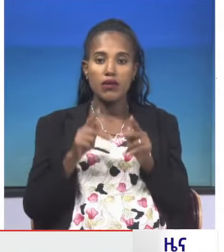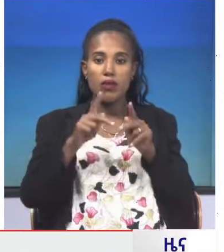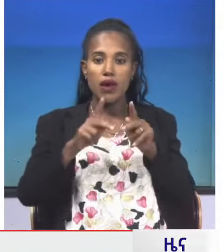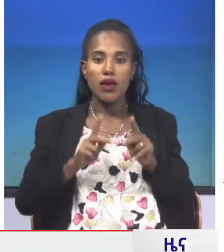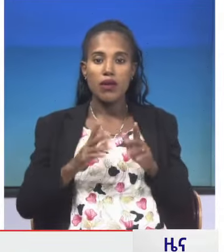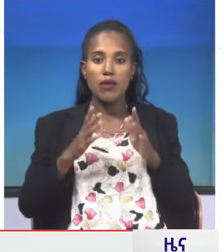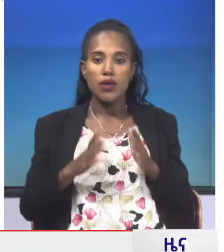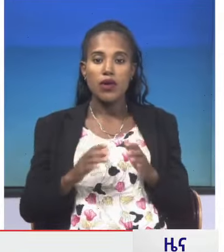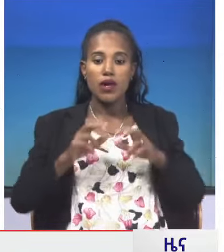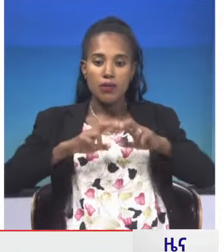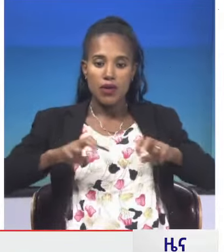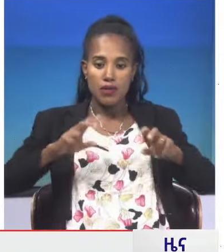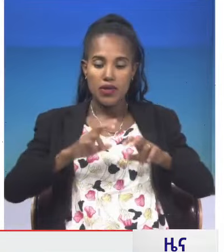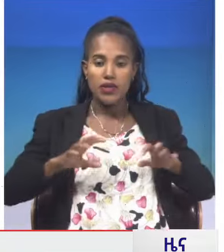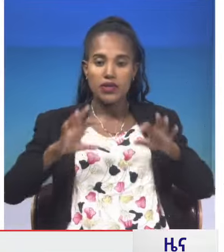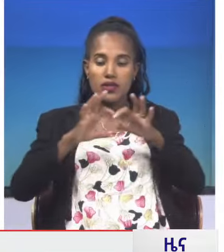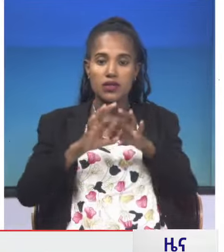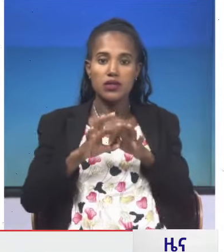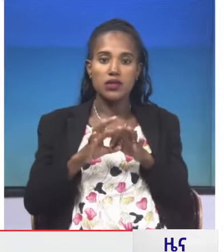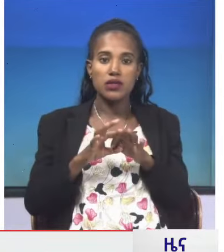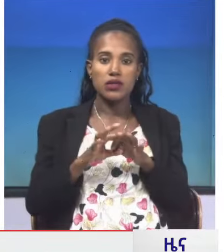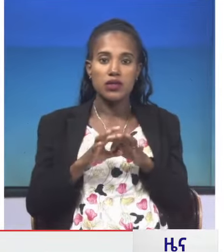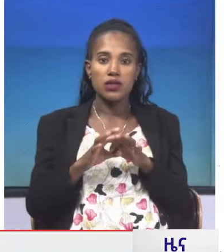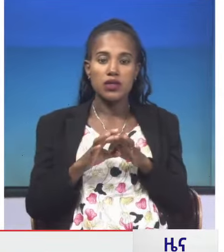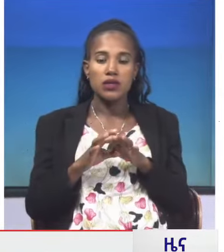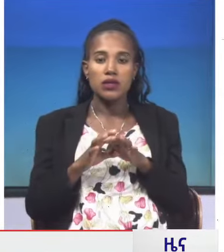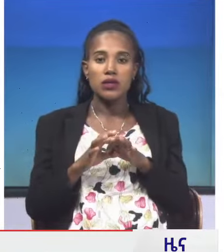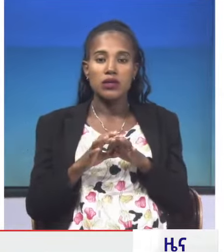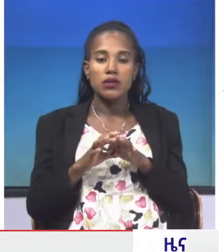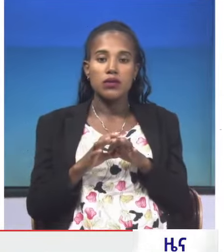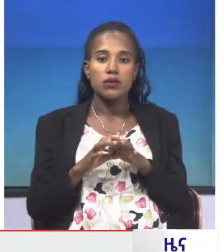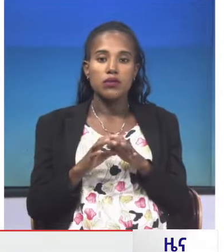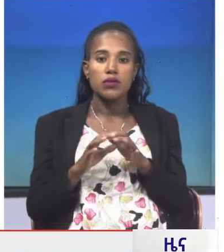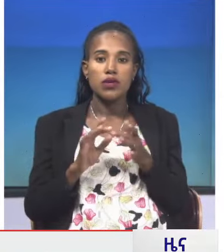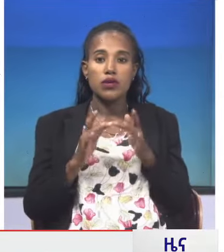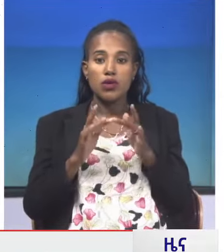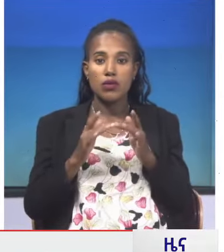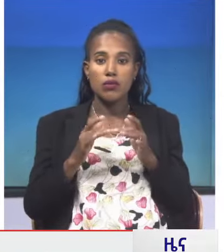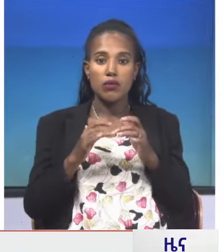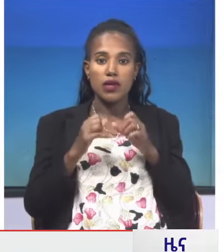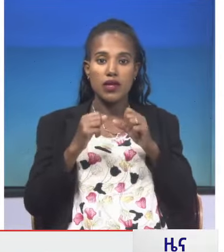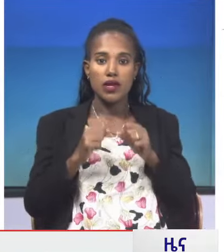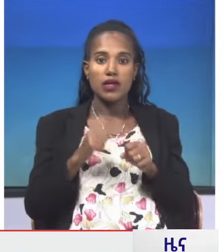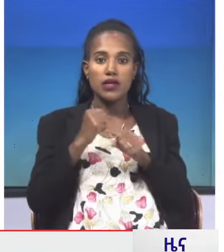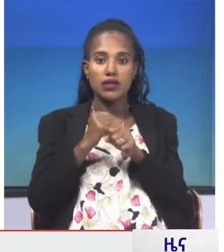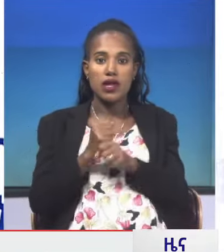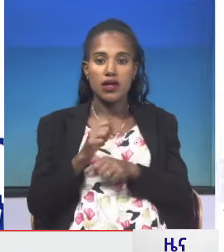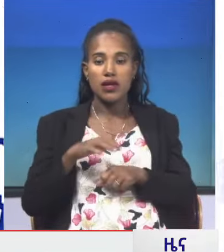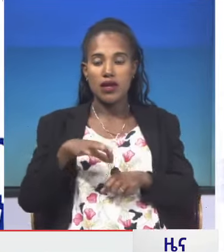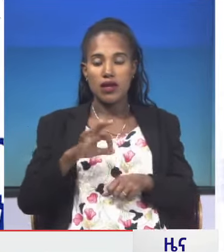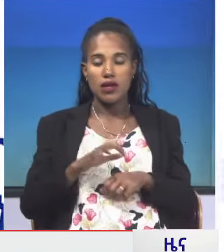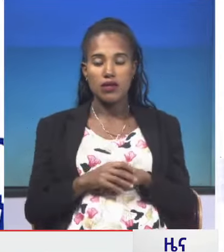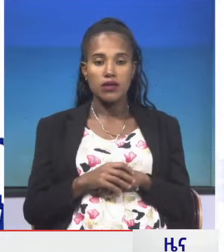የፓርላማዊ የምርምር ትስስር ፓርላመንታሪ ሪሰርች ኔትወርክ በማጠናከር እየሰራ ይገኛል።